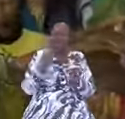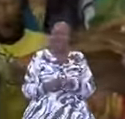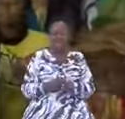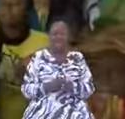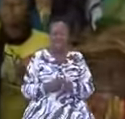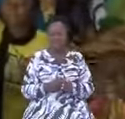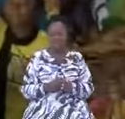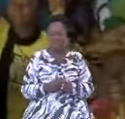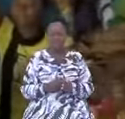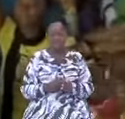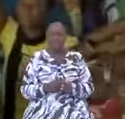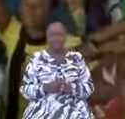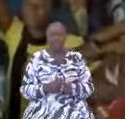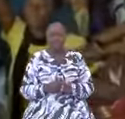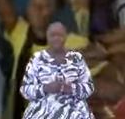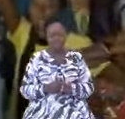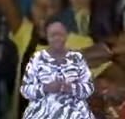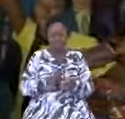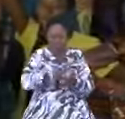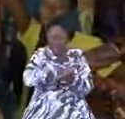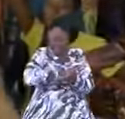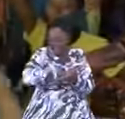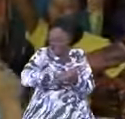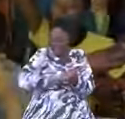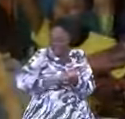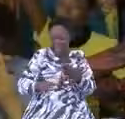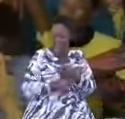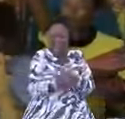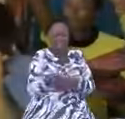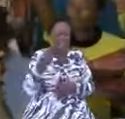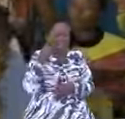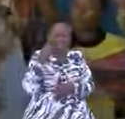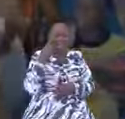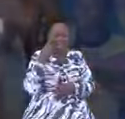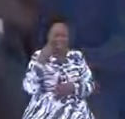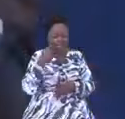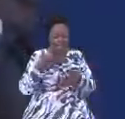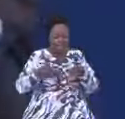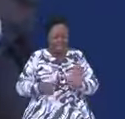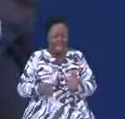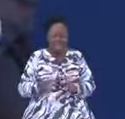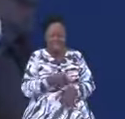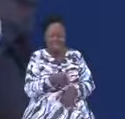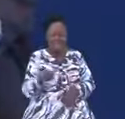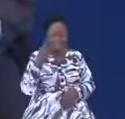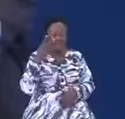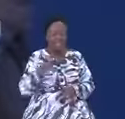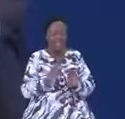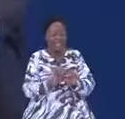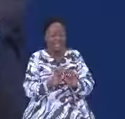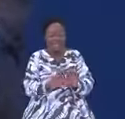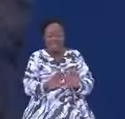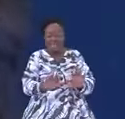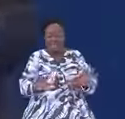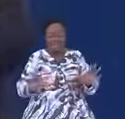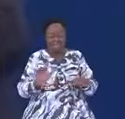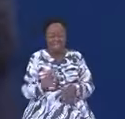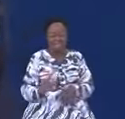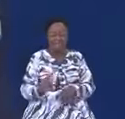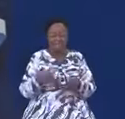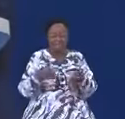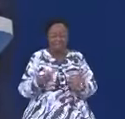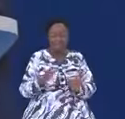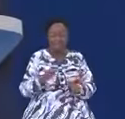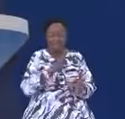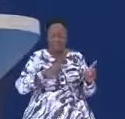balaie le but maintenant qu'il voit clairement ses yeux je prie que ceux